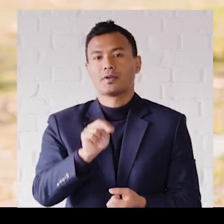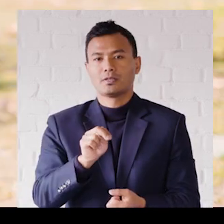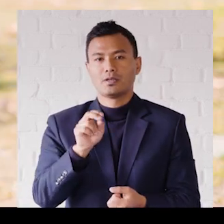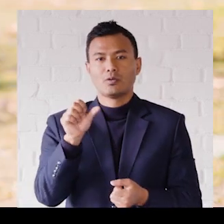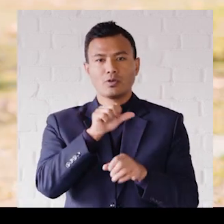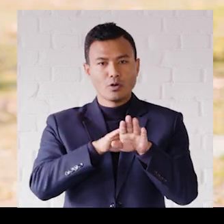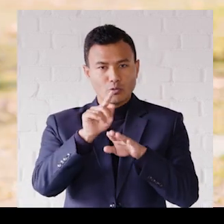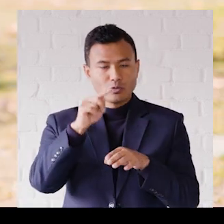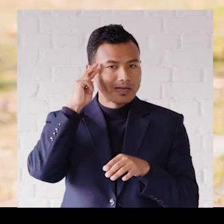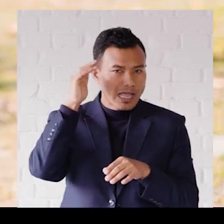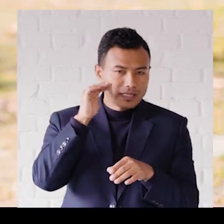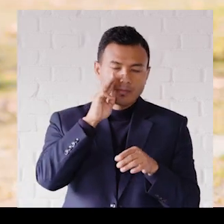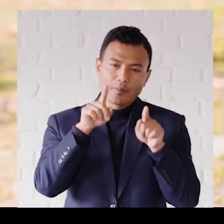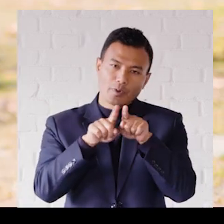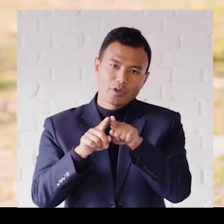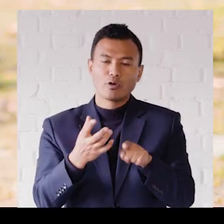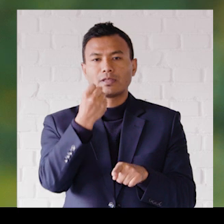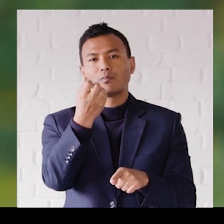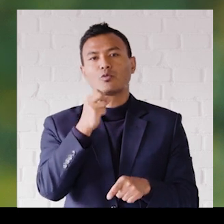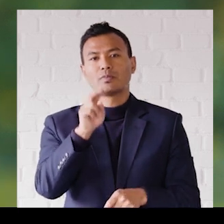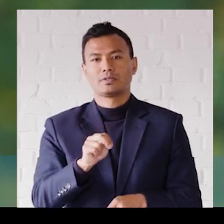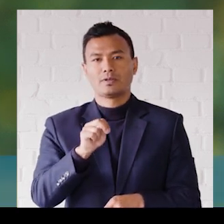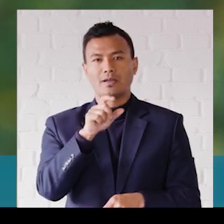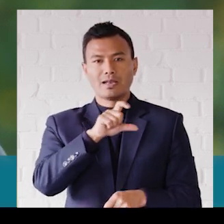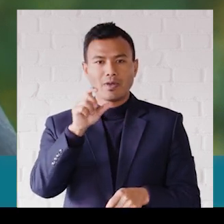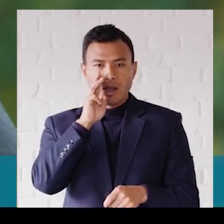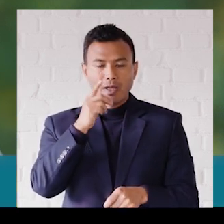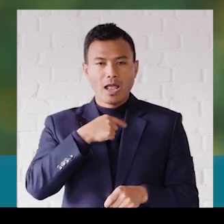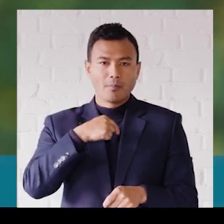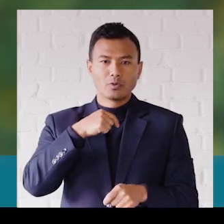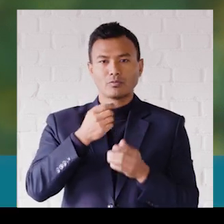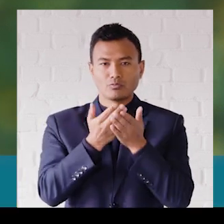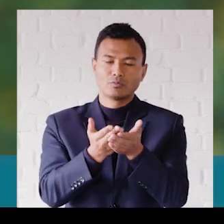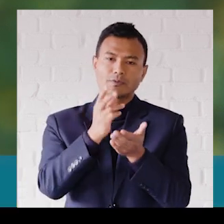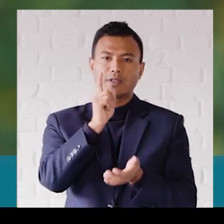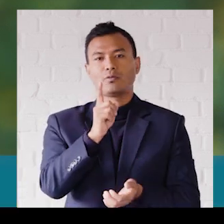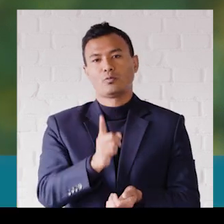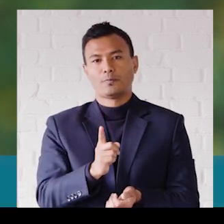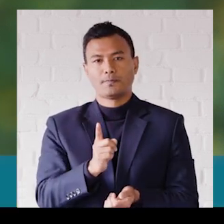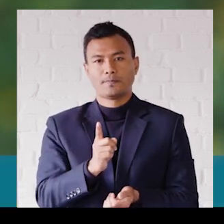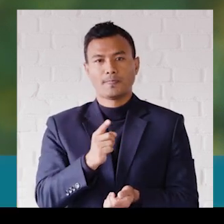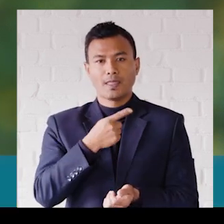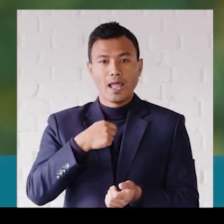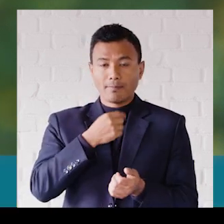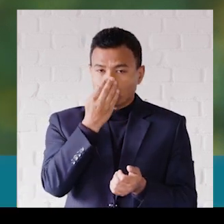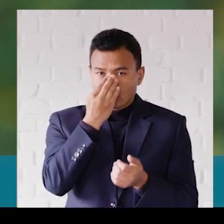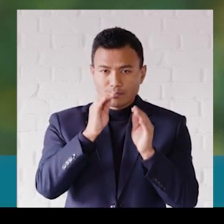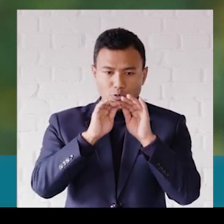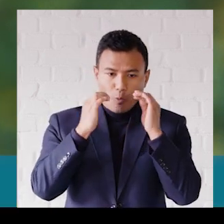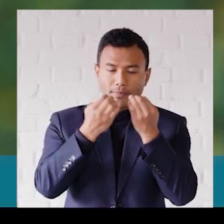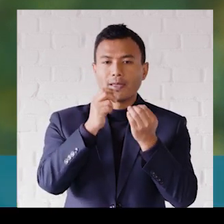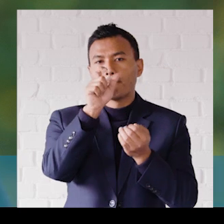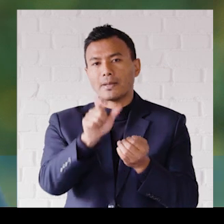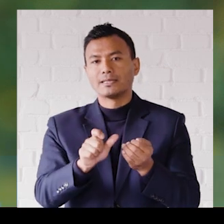चाहिए, उसको राजनीति में भी हक मिलना चाहिए। नेपाल गवर्नमेंट से तो इतना ही डिमांड है कि बस हम मुस्लिम